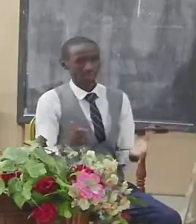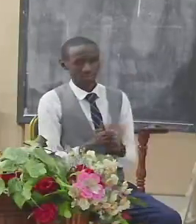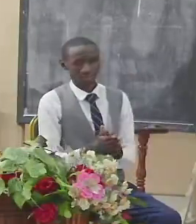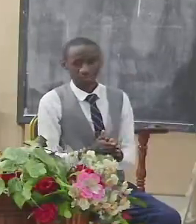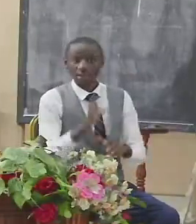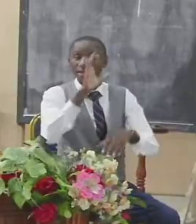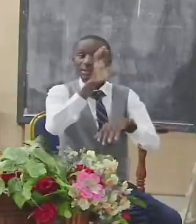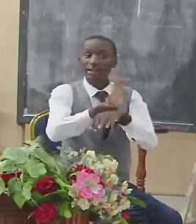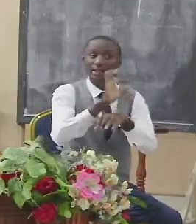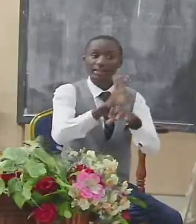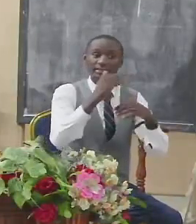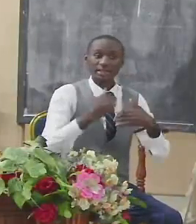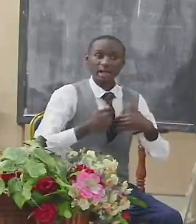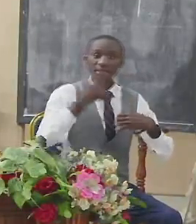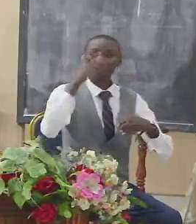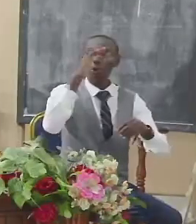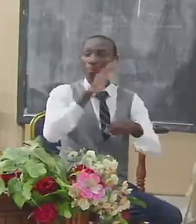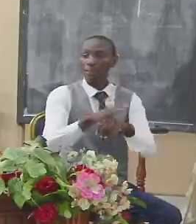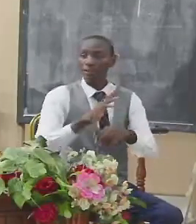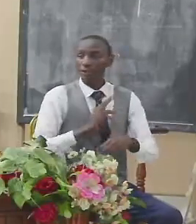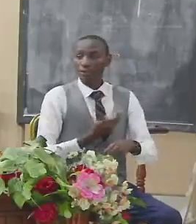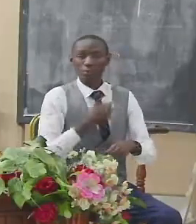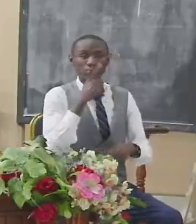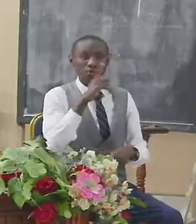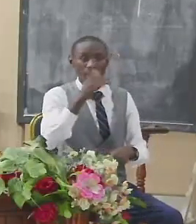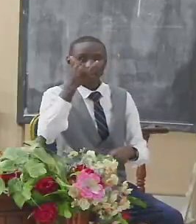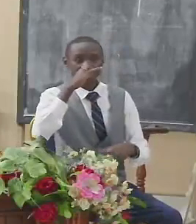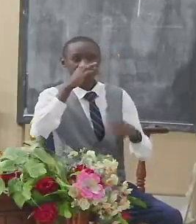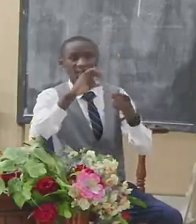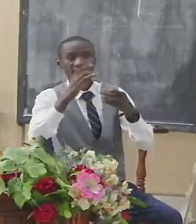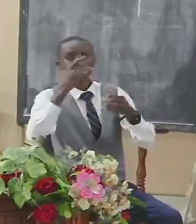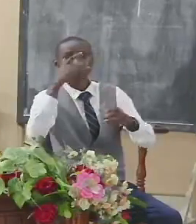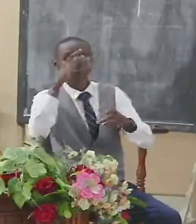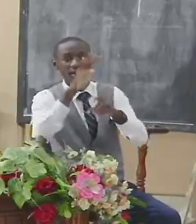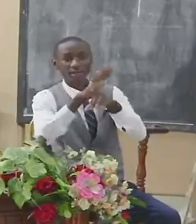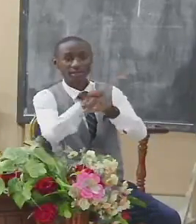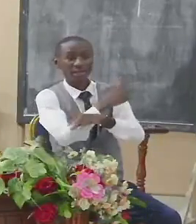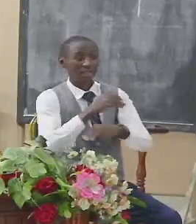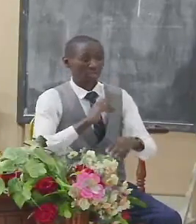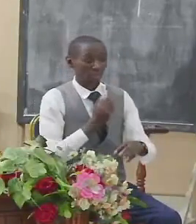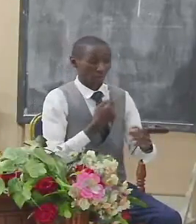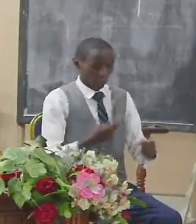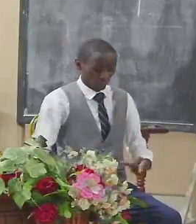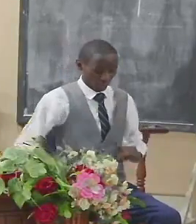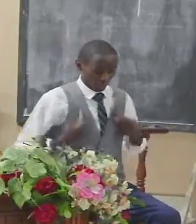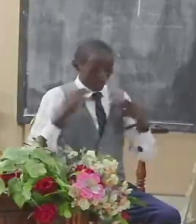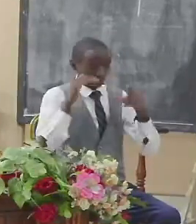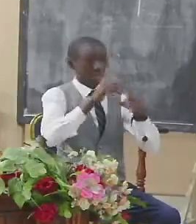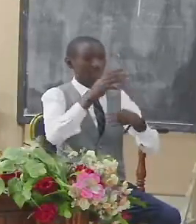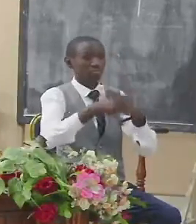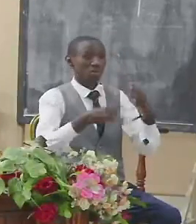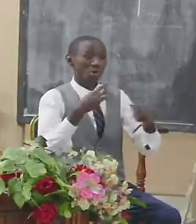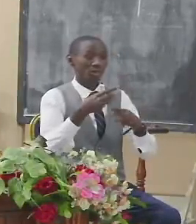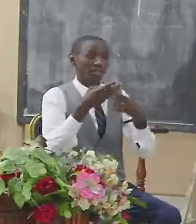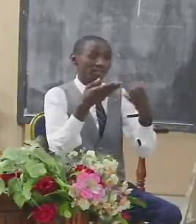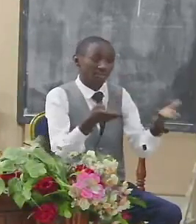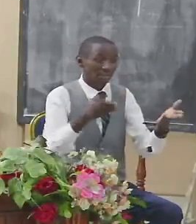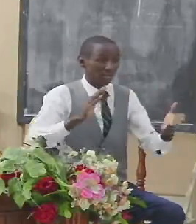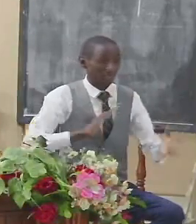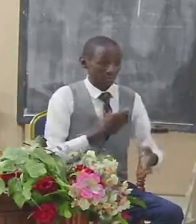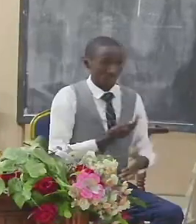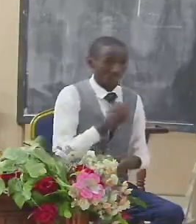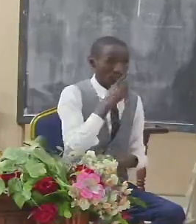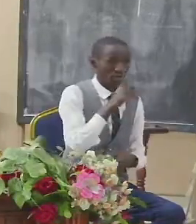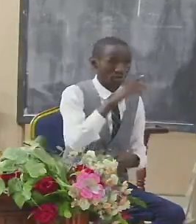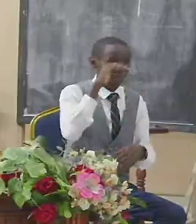L'église a des promesses. Kanisa iko na maahadi. Nous sommes les enfants de la promesse. Sisi ni watoto wa ahadi. Et nous vivons dans ce monde. Na tunaishi mwa hii dunia. Nous sommes